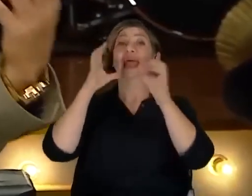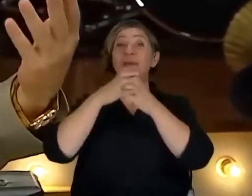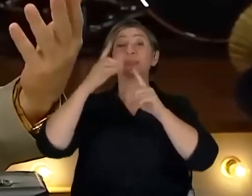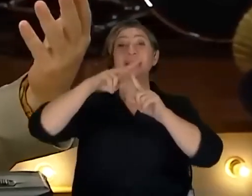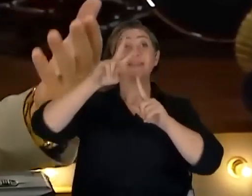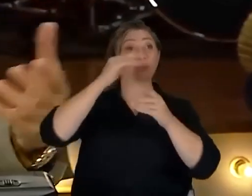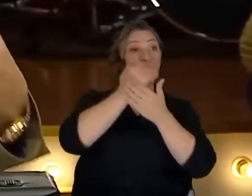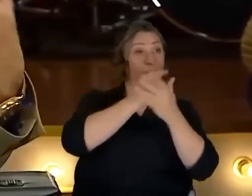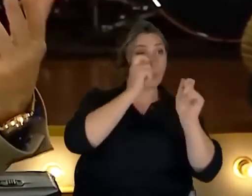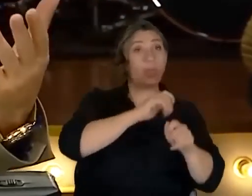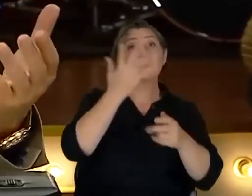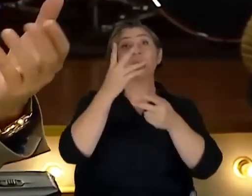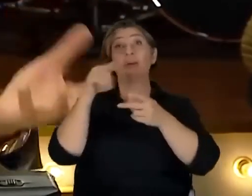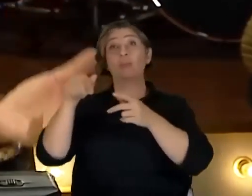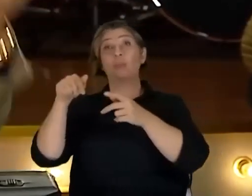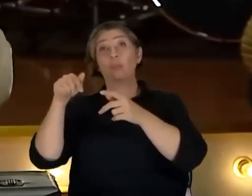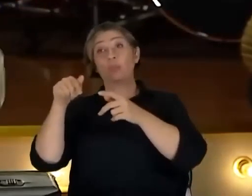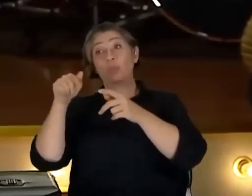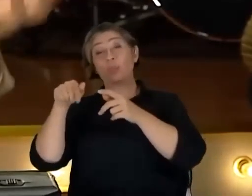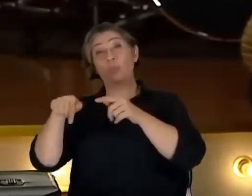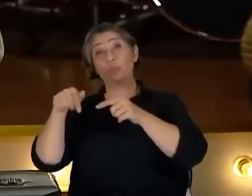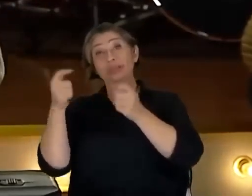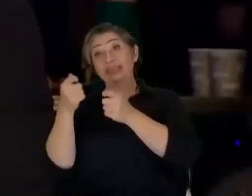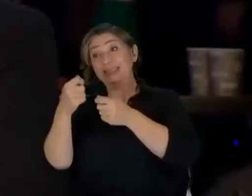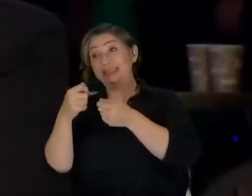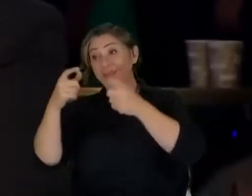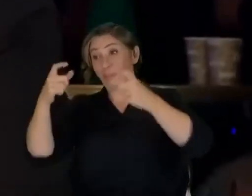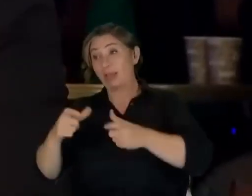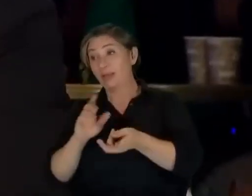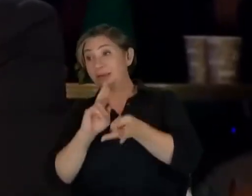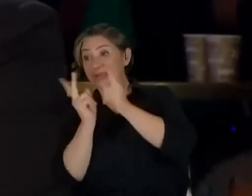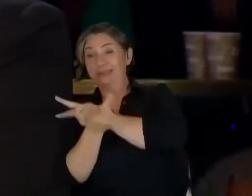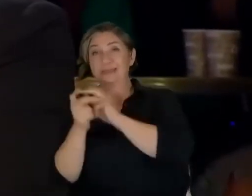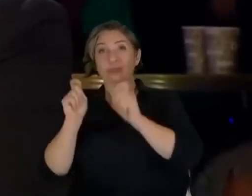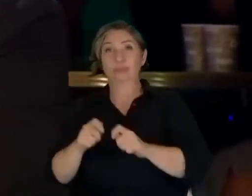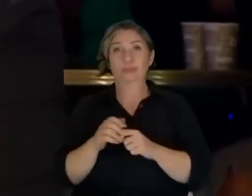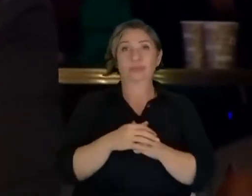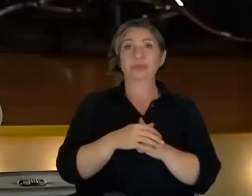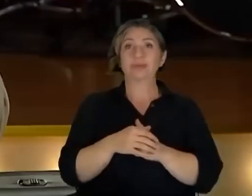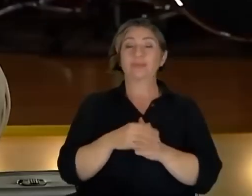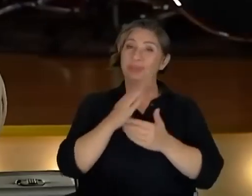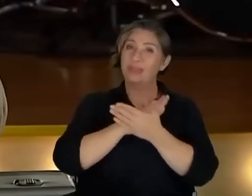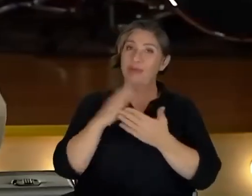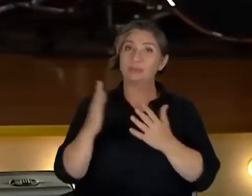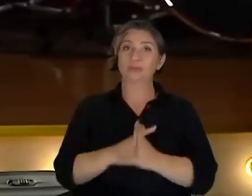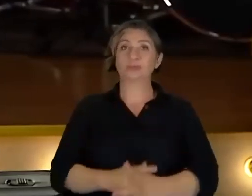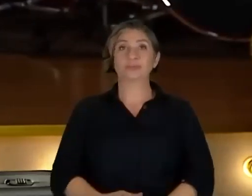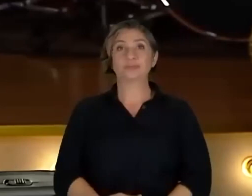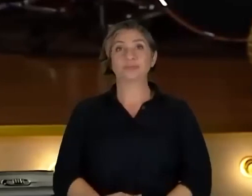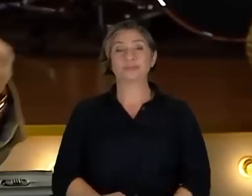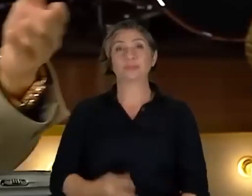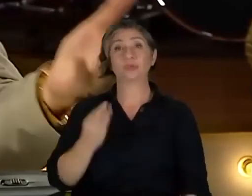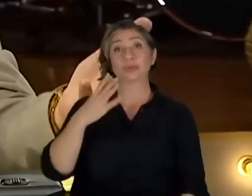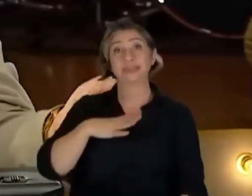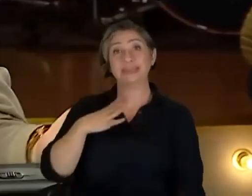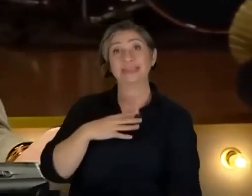hem televizyon programı yapıyor hem de bir yandan ondan sonra işi böyle mekancılığa döküyoruz falan böyle. Devam ediyoruz. Çok